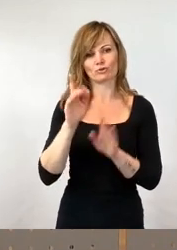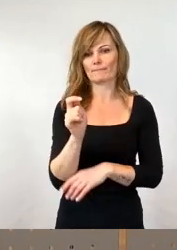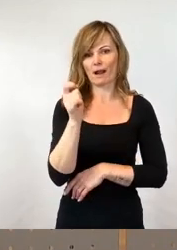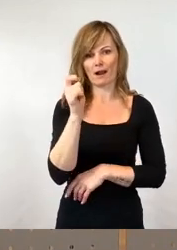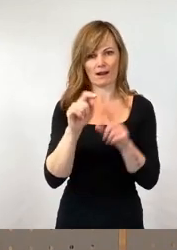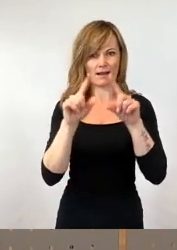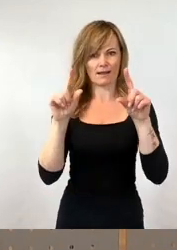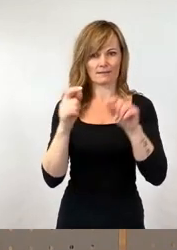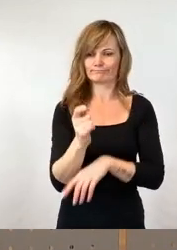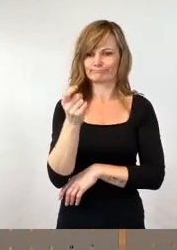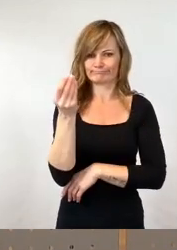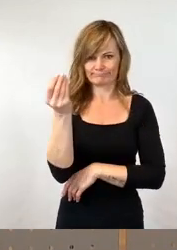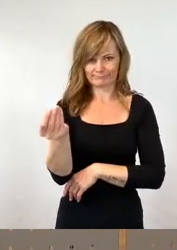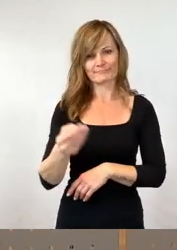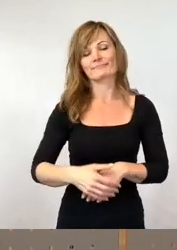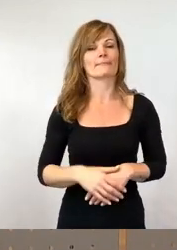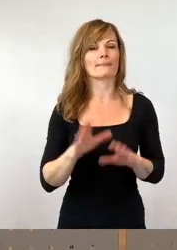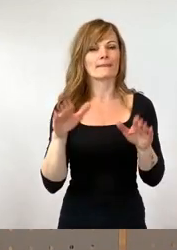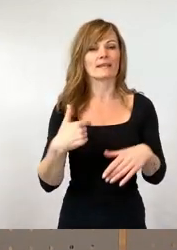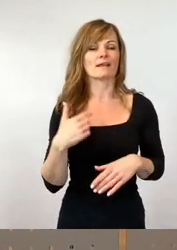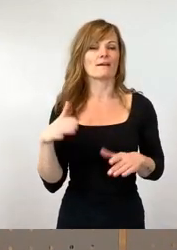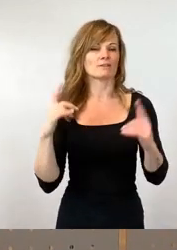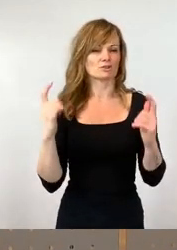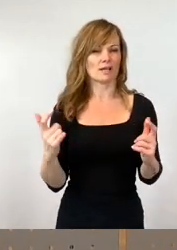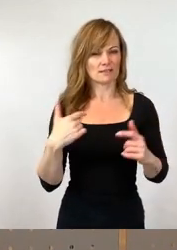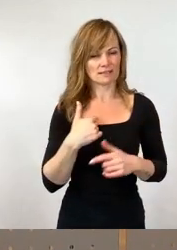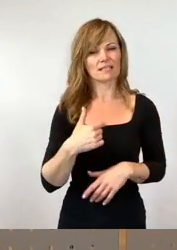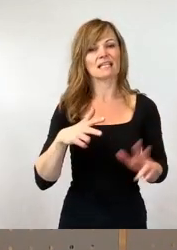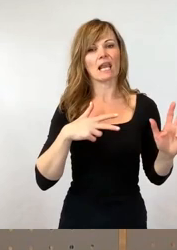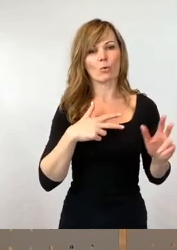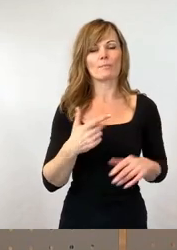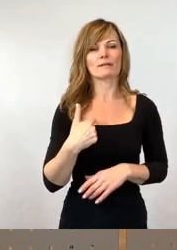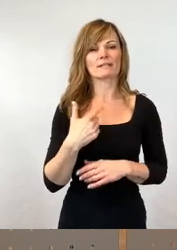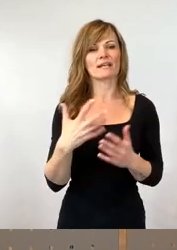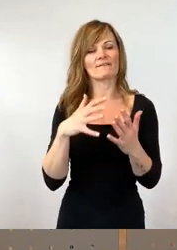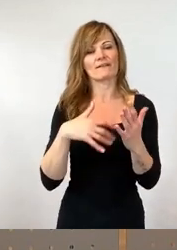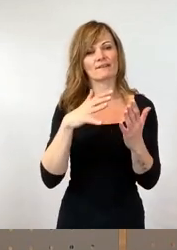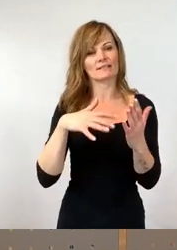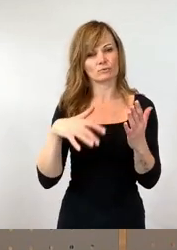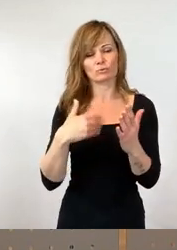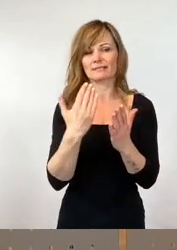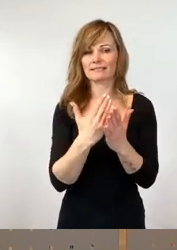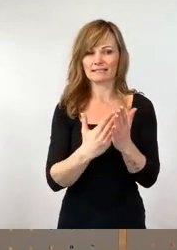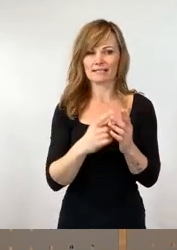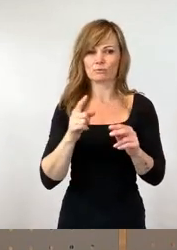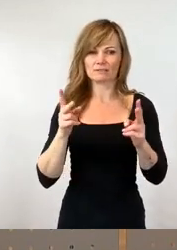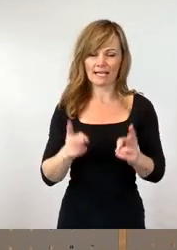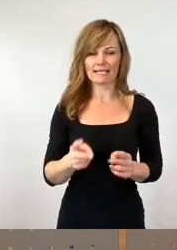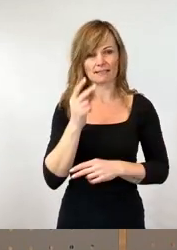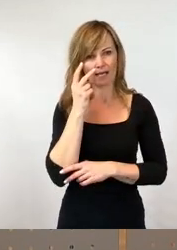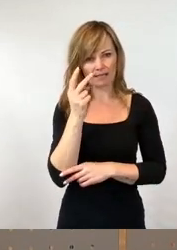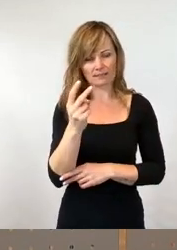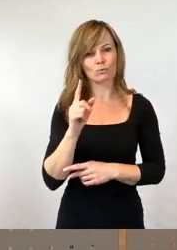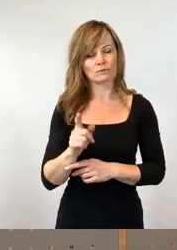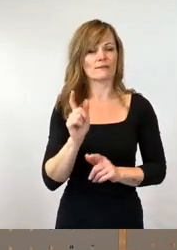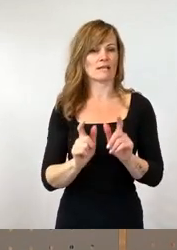Also, ich darf starten. Ich gelobe, die Verfassung, Gesetz und Recht zu achten und zu verteidigen, meine